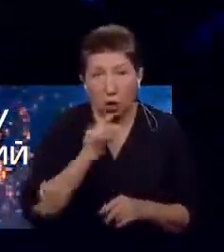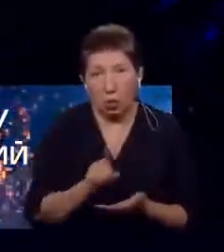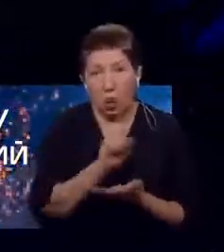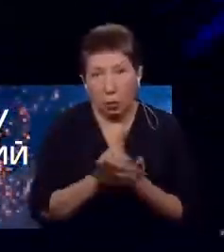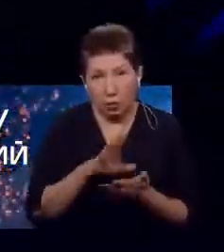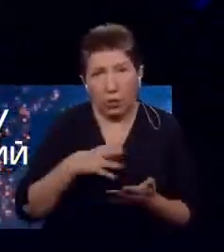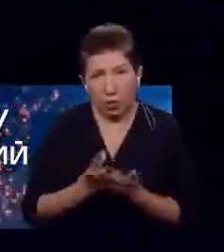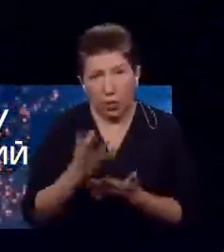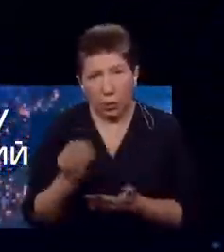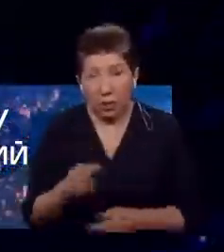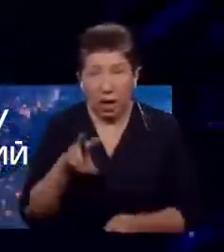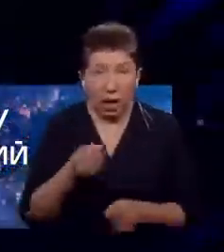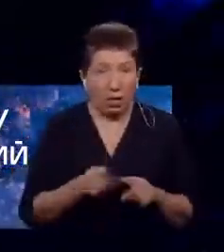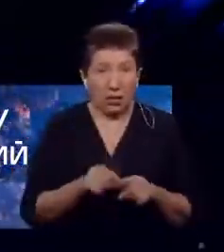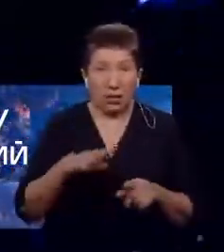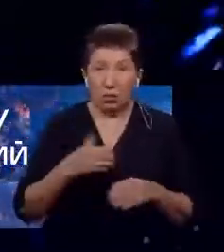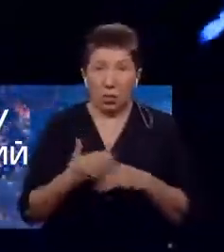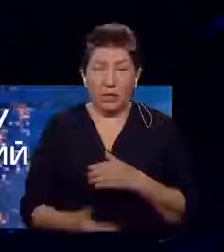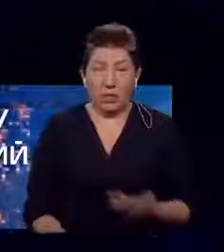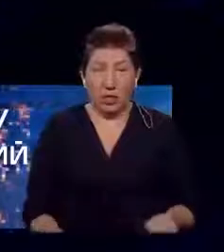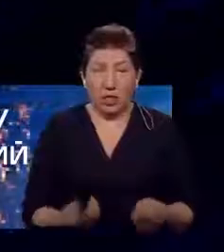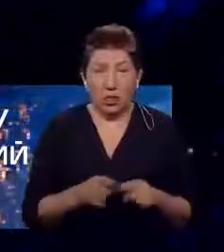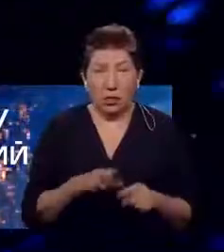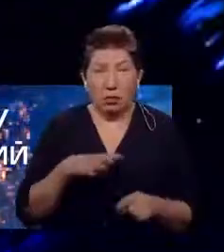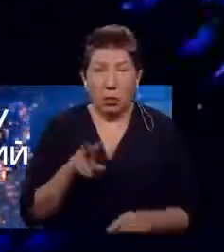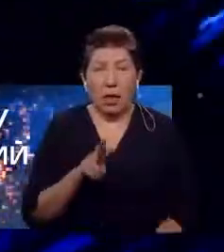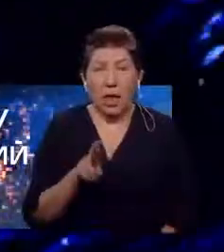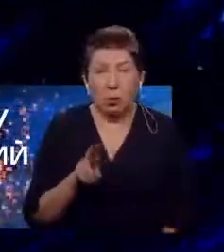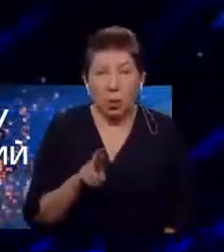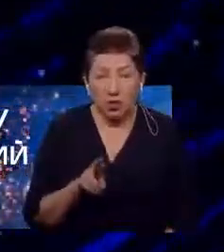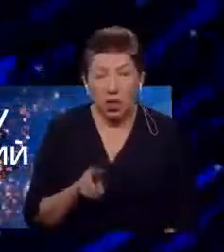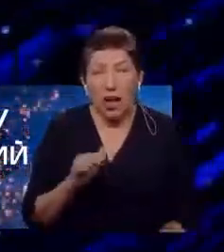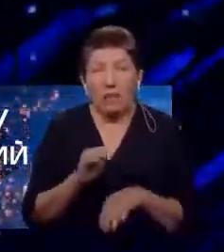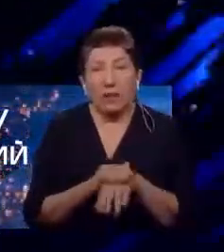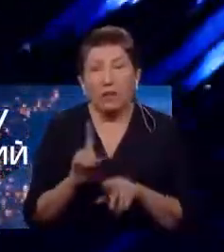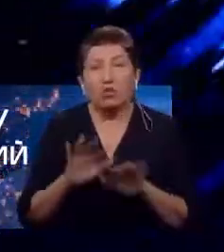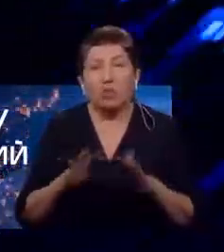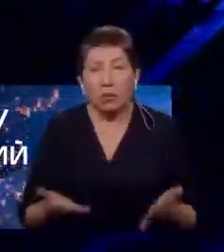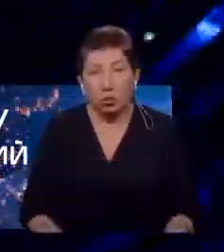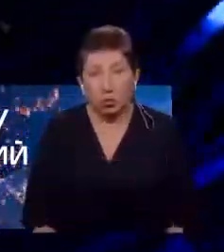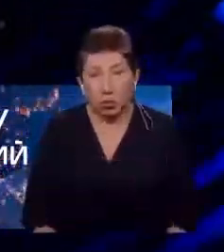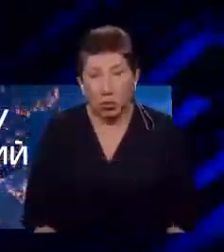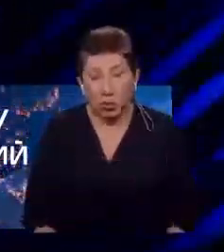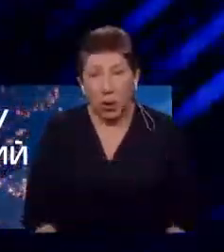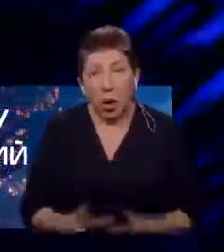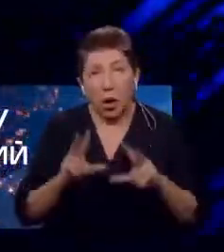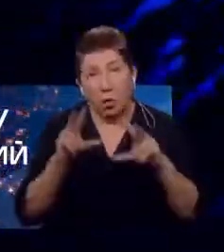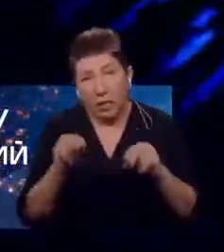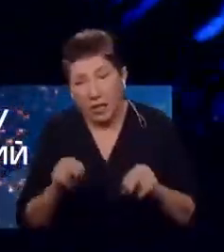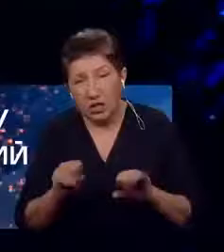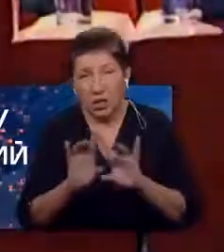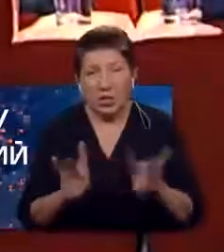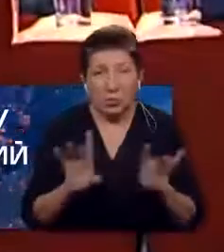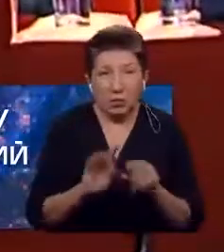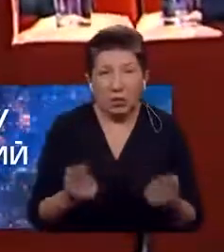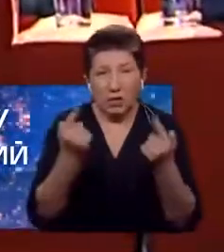була сплатити. Але це було вже пізніше, це було при Януковичі. Фактично, що відбулося? Обіцяючи, розповідаючи про